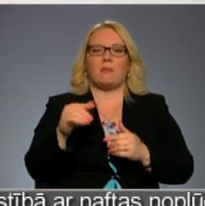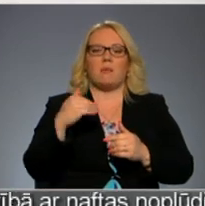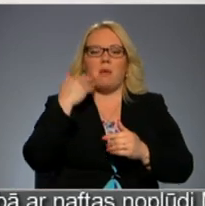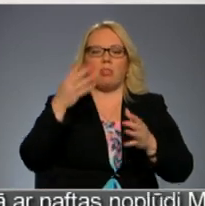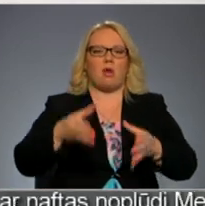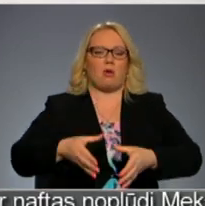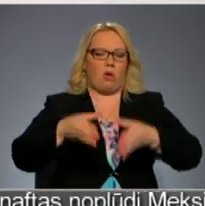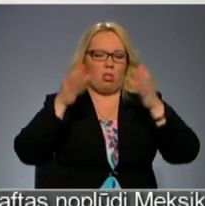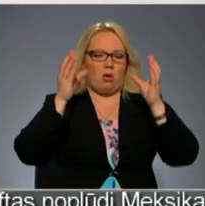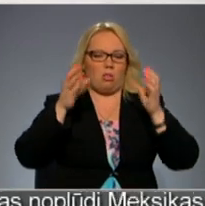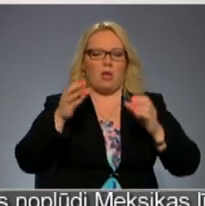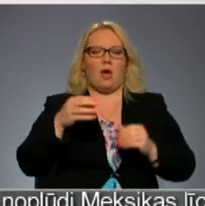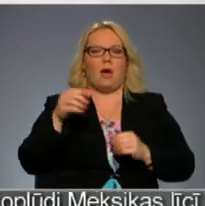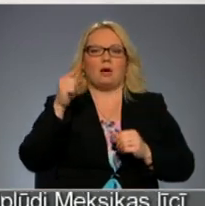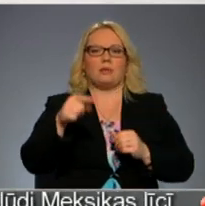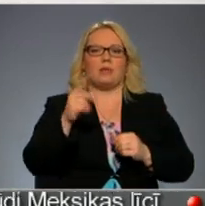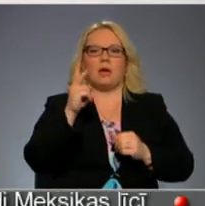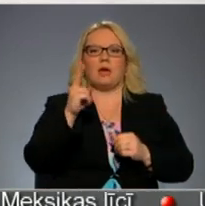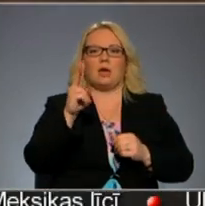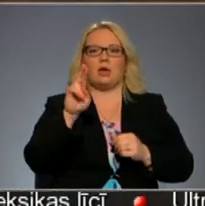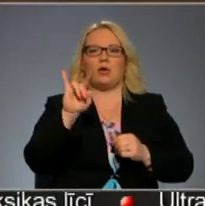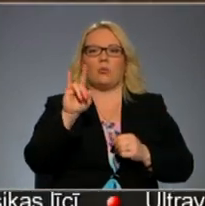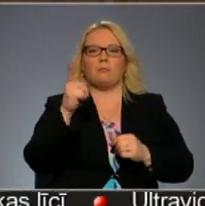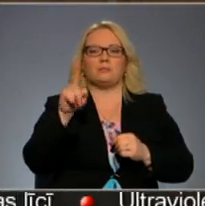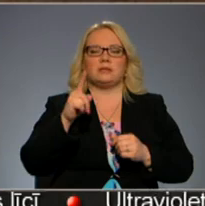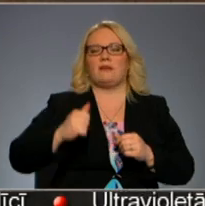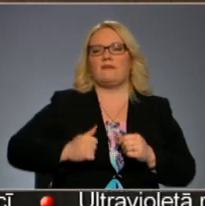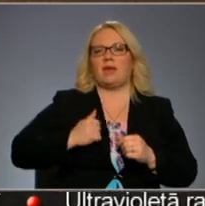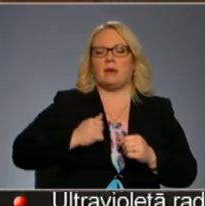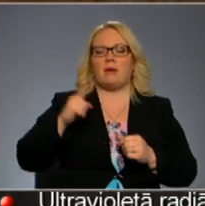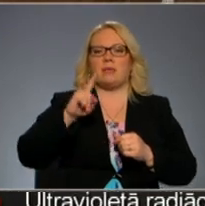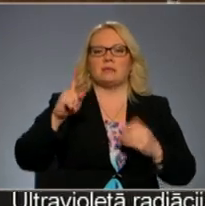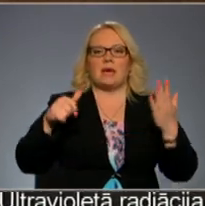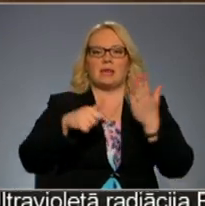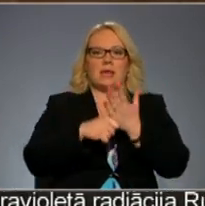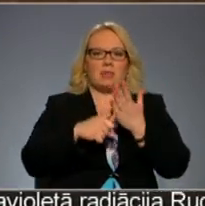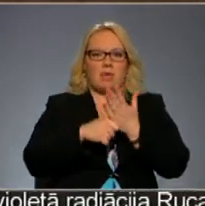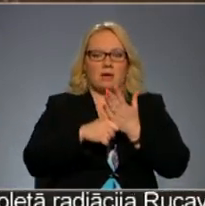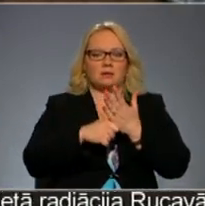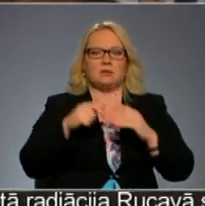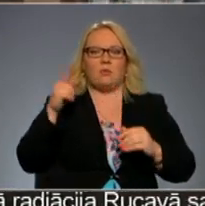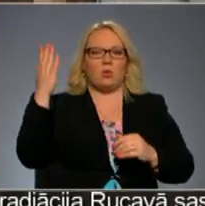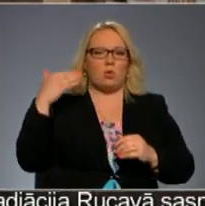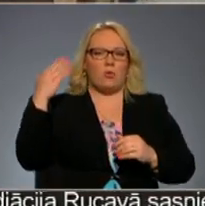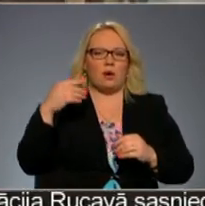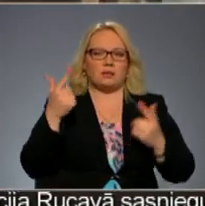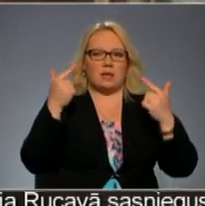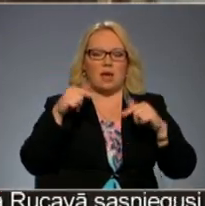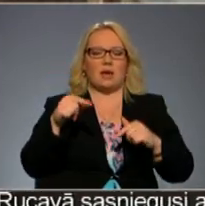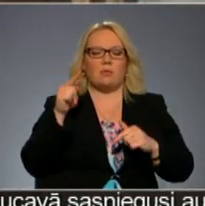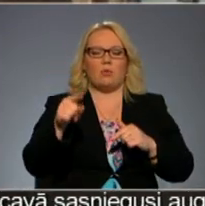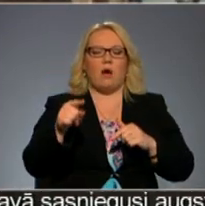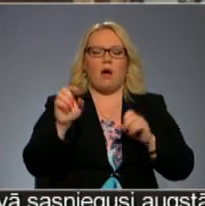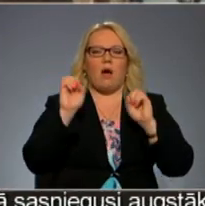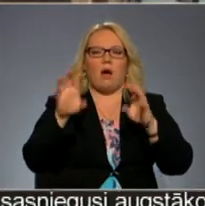kolona. Šitais te, kad ir Krups firma, tas ir kniedēts no tiem laikiem. Mēs šito